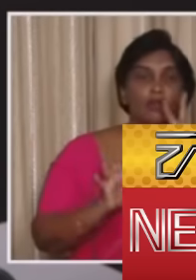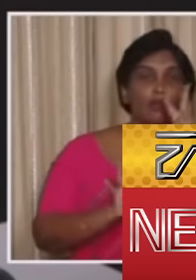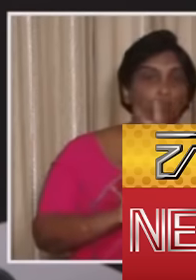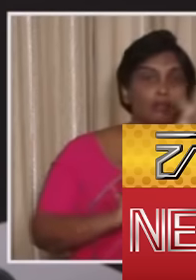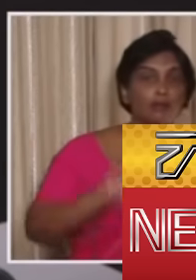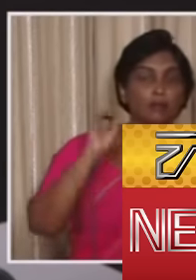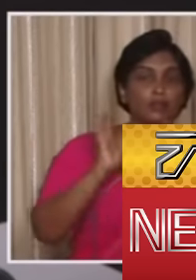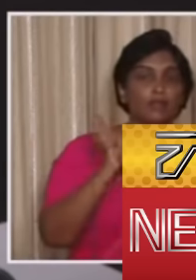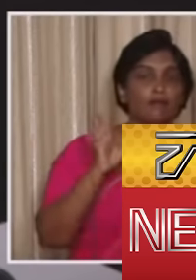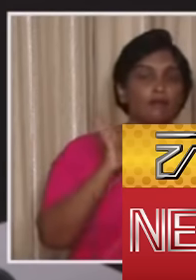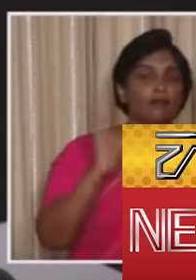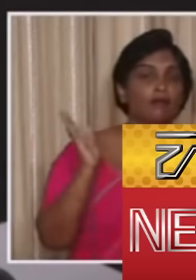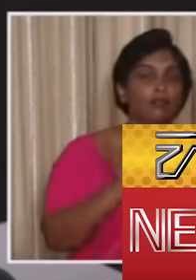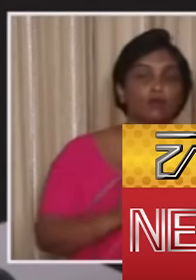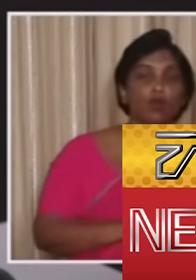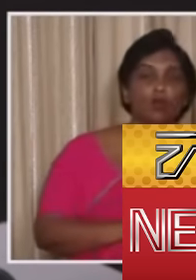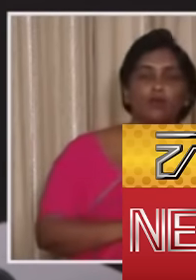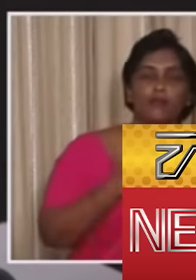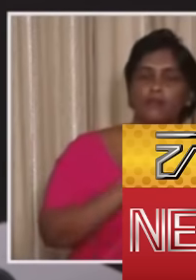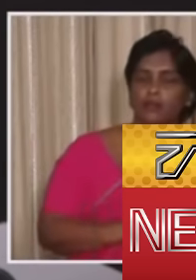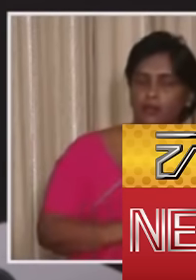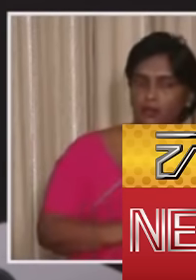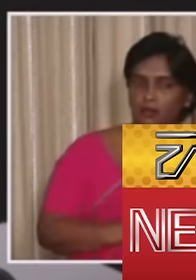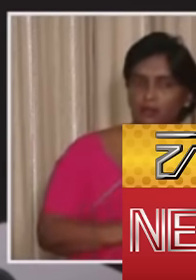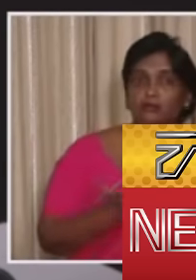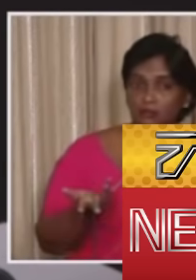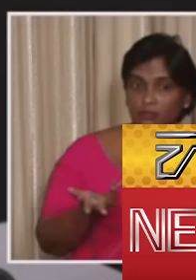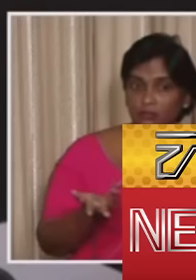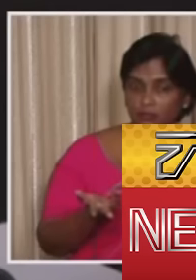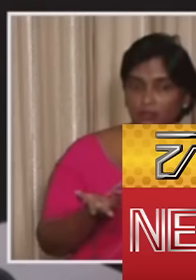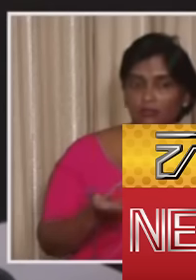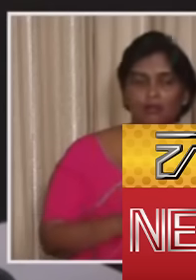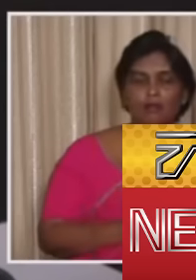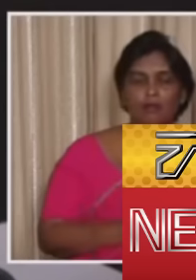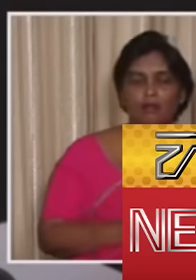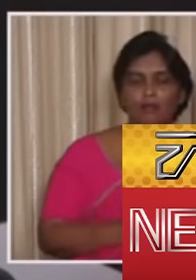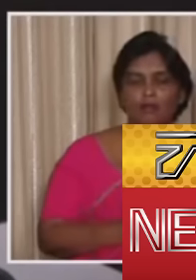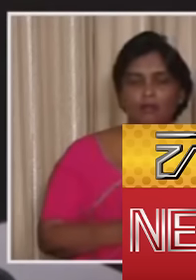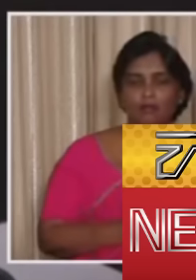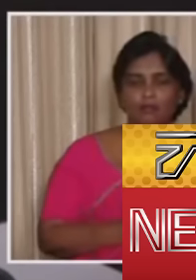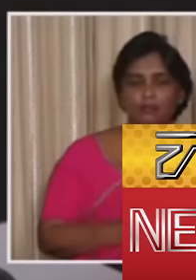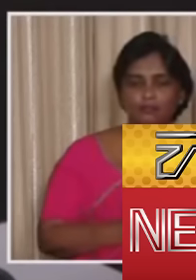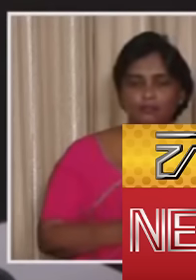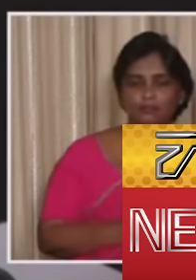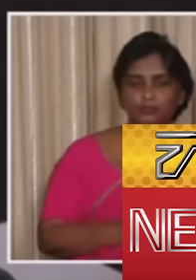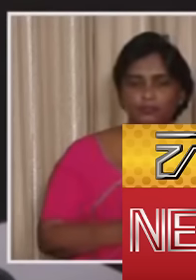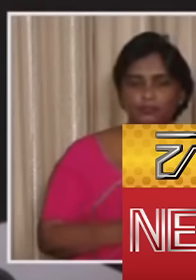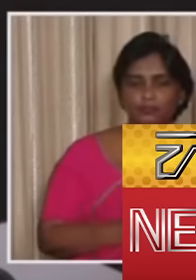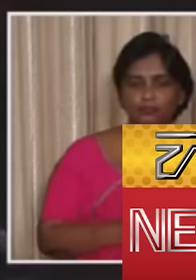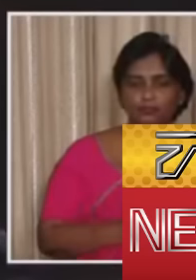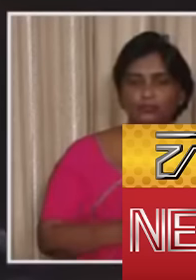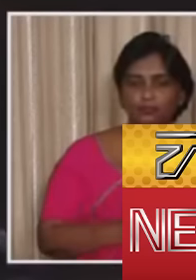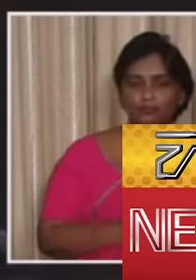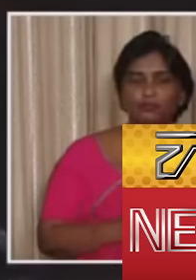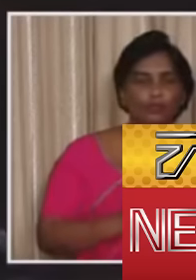18ක බද්දක් ගහන්න ඕන Uber එක පාවිච්චි කරන එක නැතුව යන්න ඕන එහෙම වෙන්නේ ඔව් නබල් හර්ෂ ඩිසල්වා අතරයක් දෙන්න මම ඒක අපි